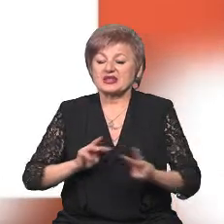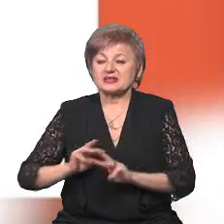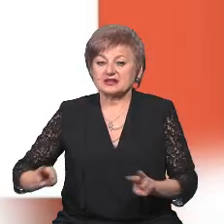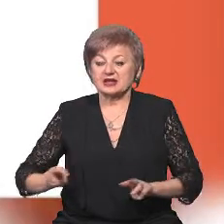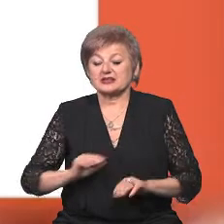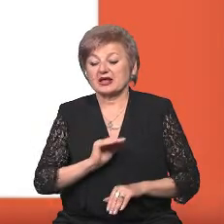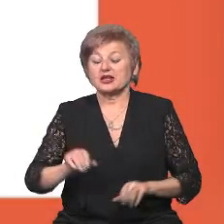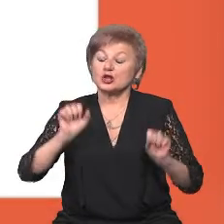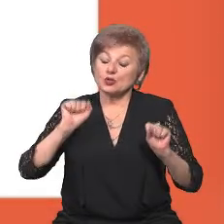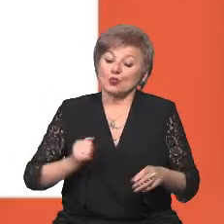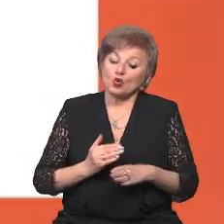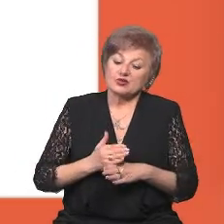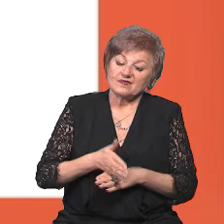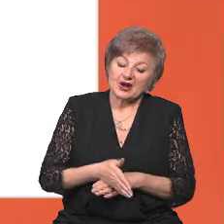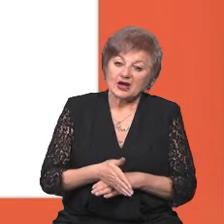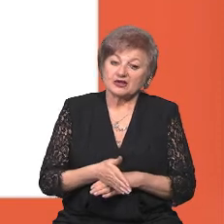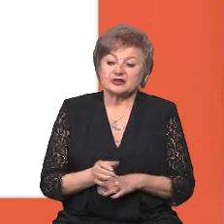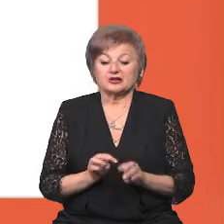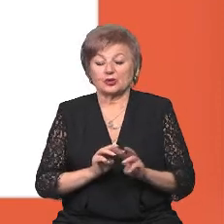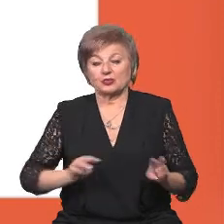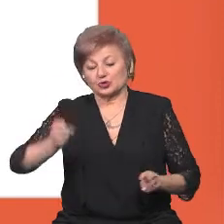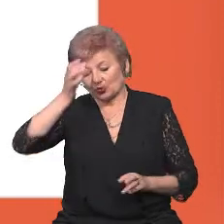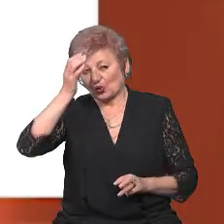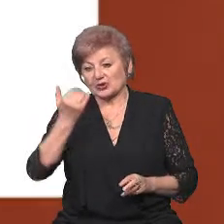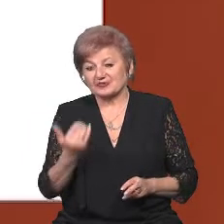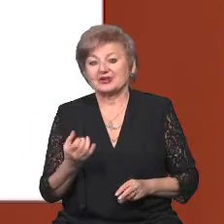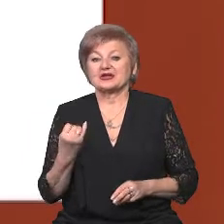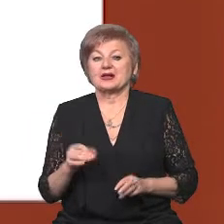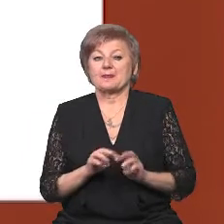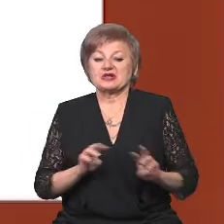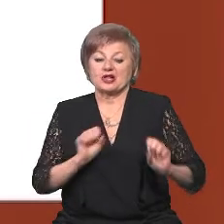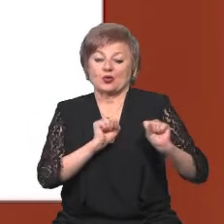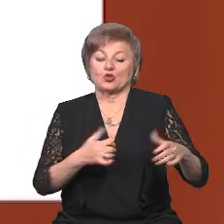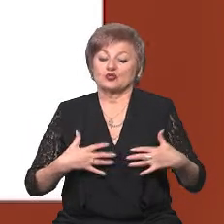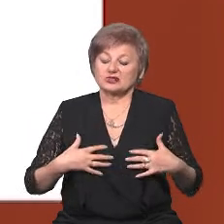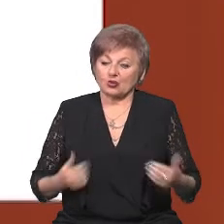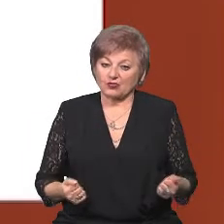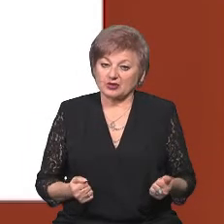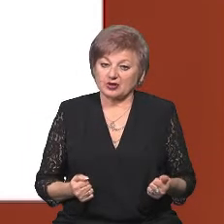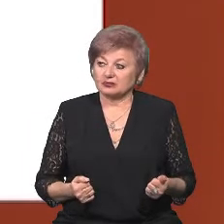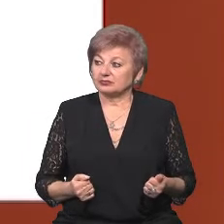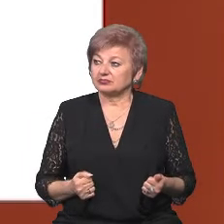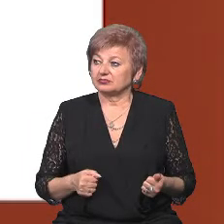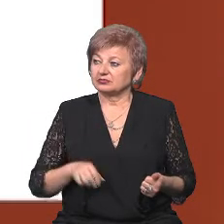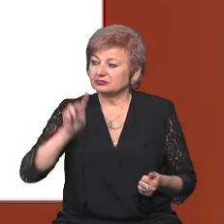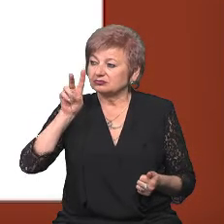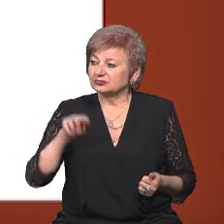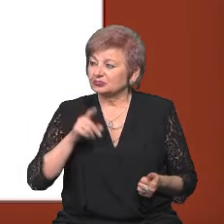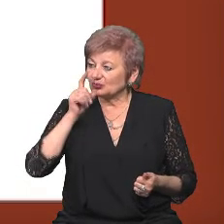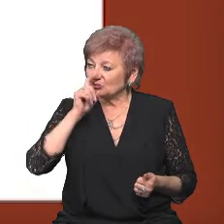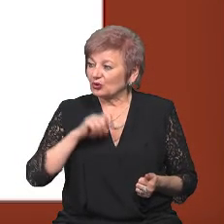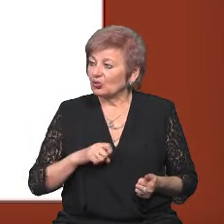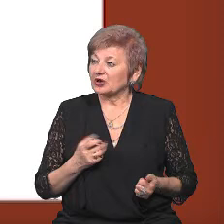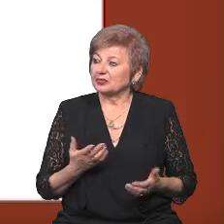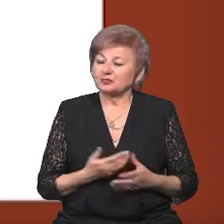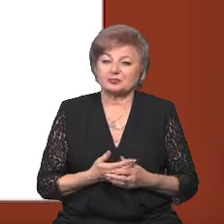діти відвідувати Міністерство освіти та науки та Міністерство охорони здоров'я. Тут, на жаль, не дуже видно, я